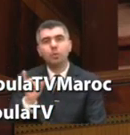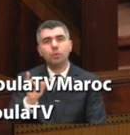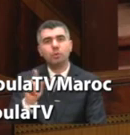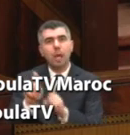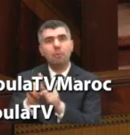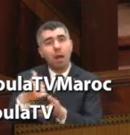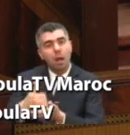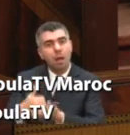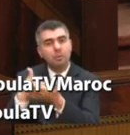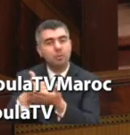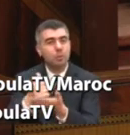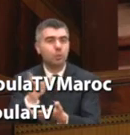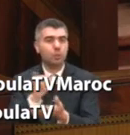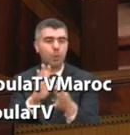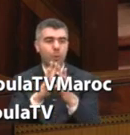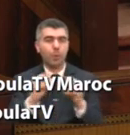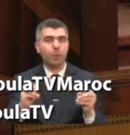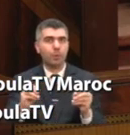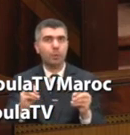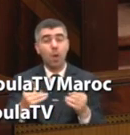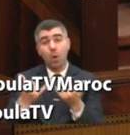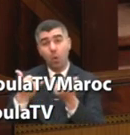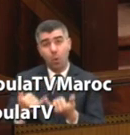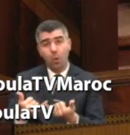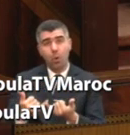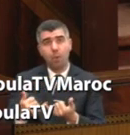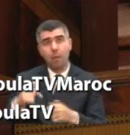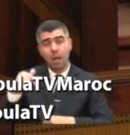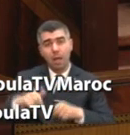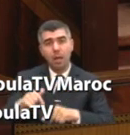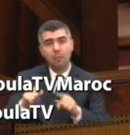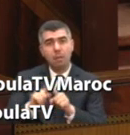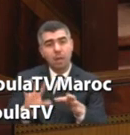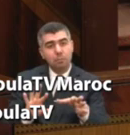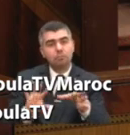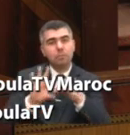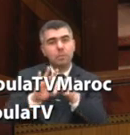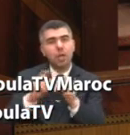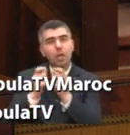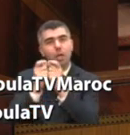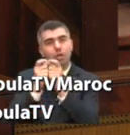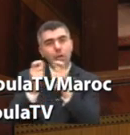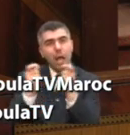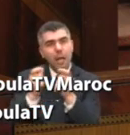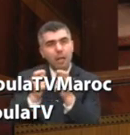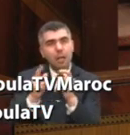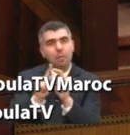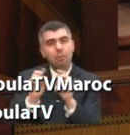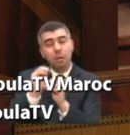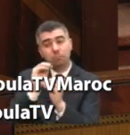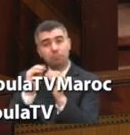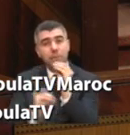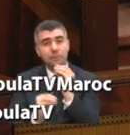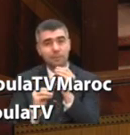على هذا الإشكال. اليوم منين تتلقى مصالحكم كتقبل التعاقد مع هاد الشركات أقل من الحد